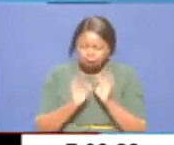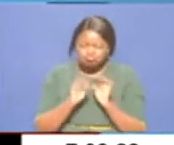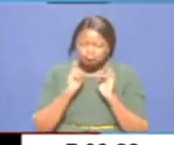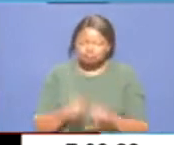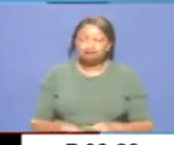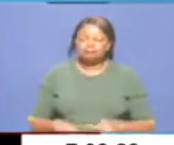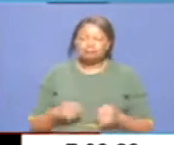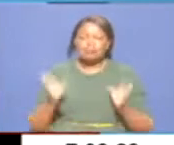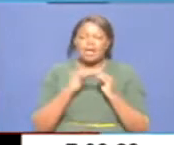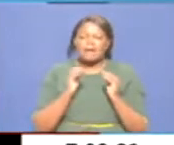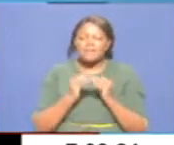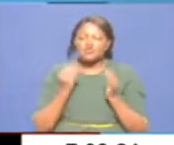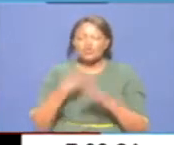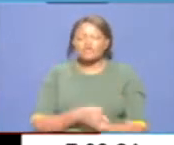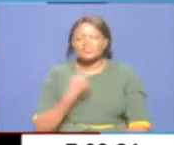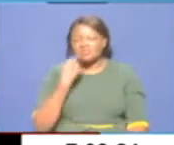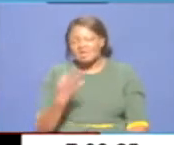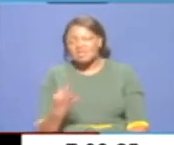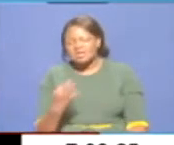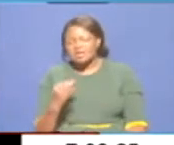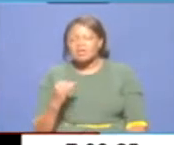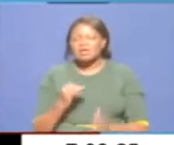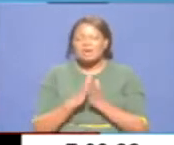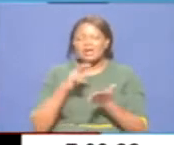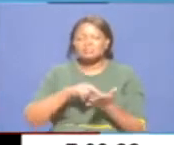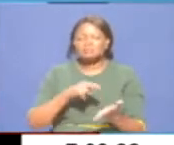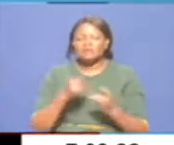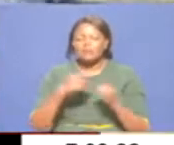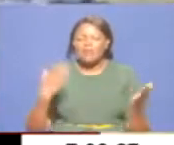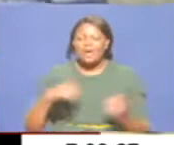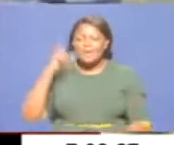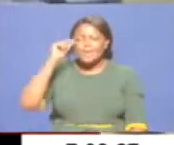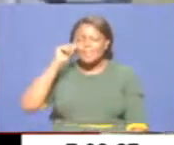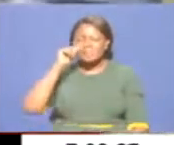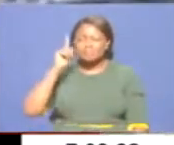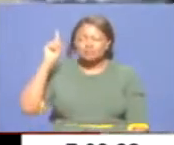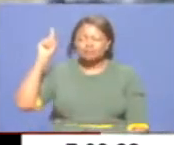na zaidi ya waniaji 300 wa chama cha UDA kutoka eneo la Pwani.